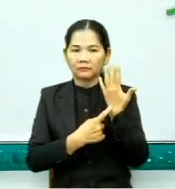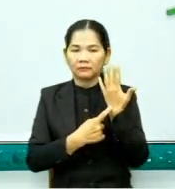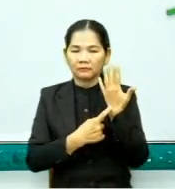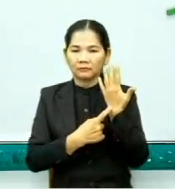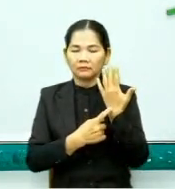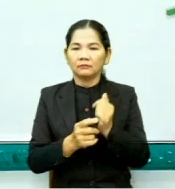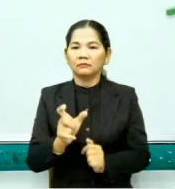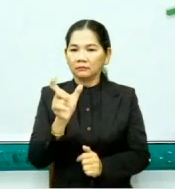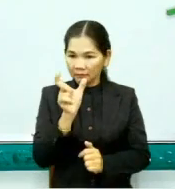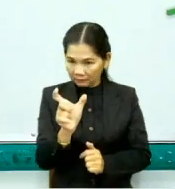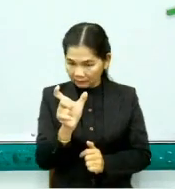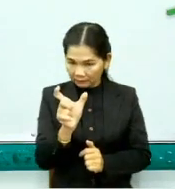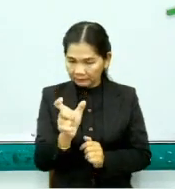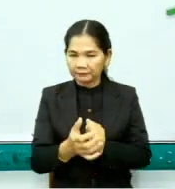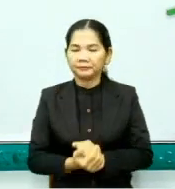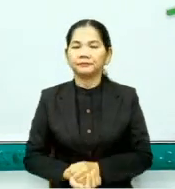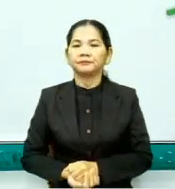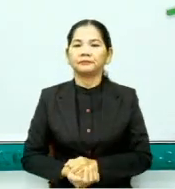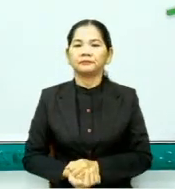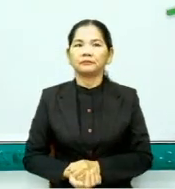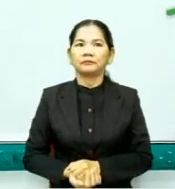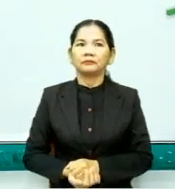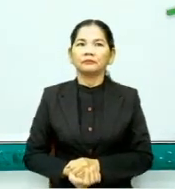Chà hai con đọc lìa tới con sơ xê tớ.